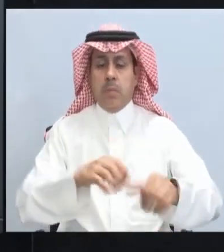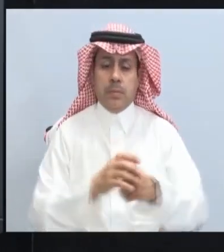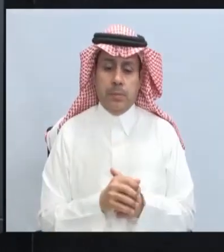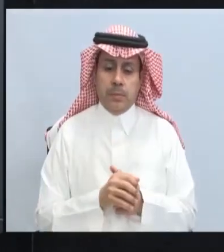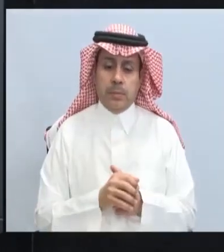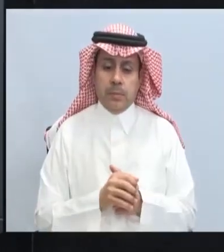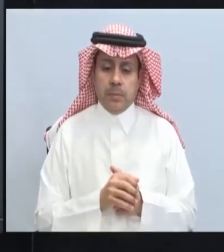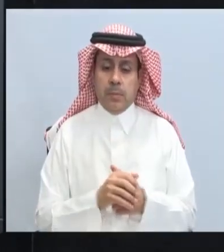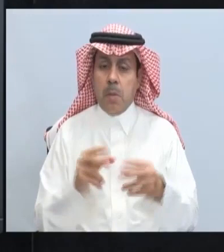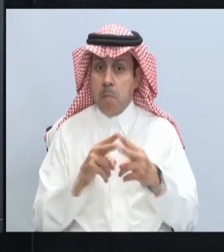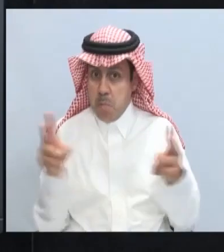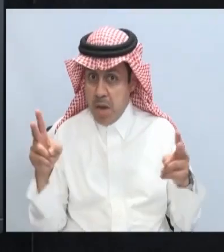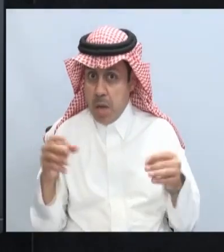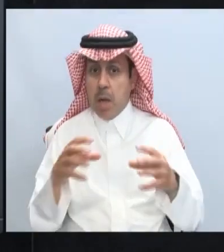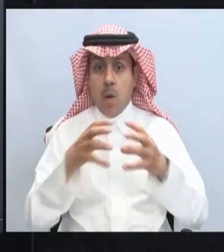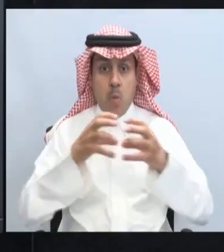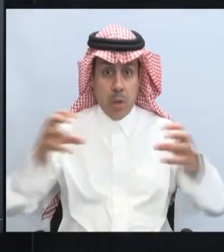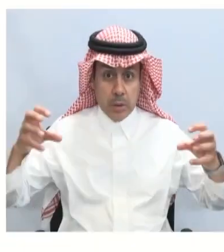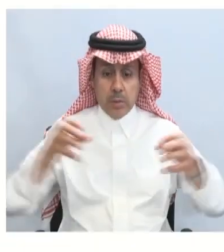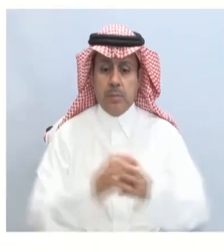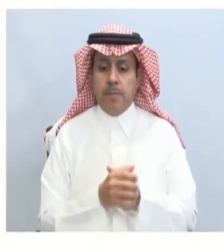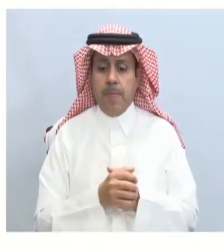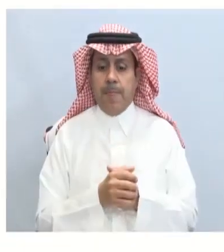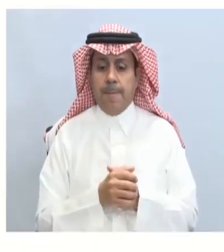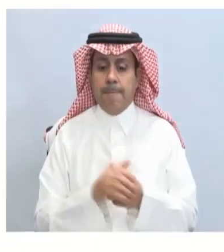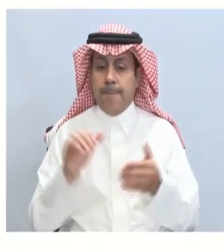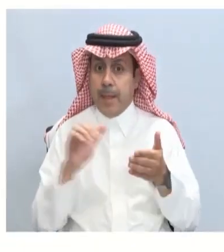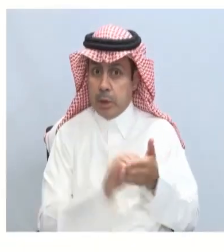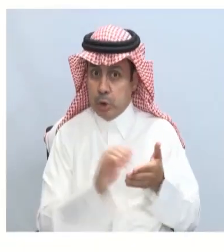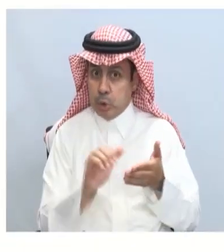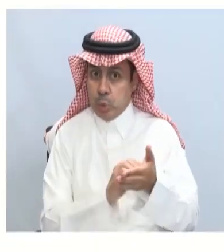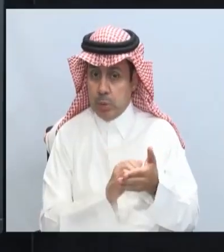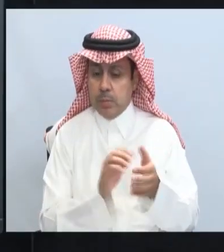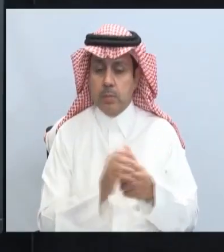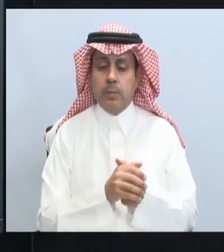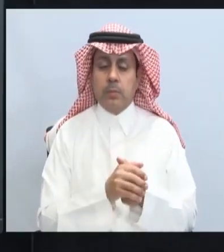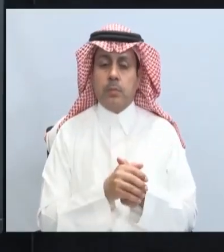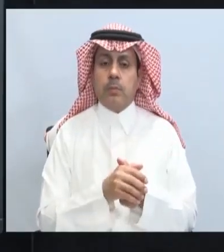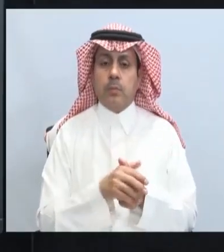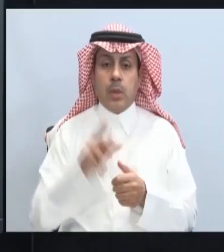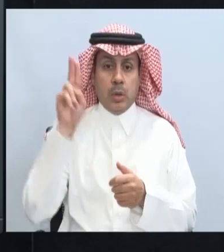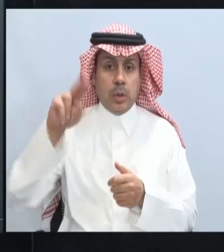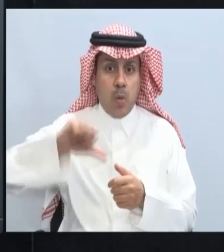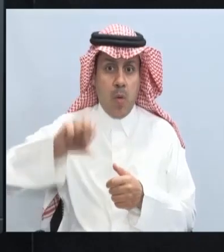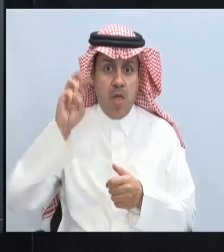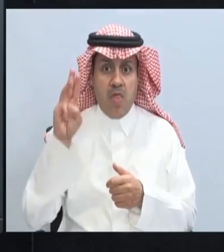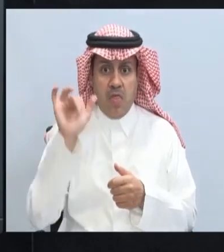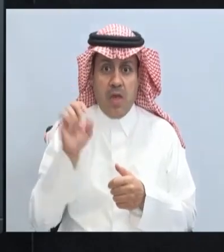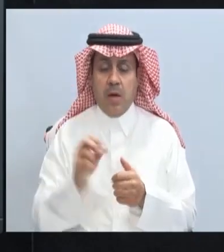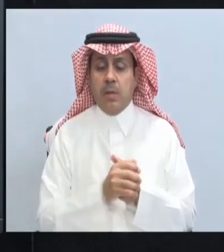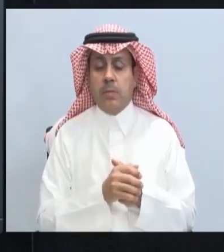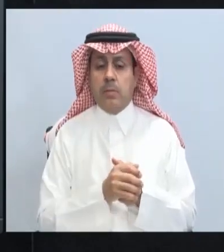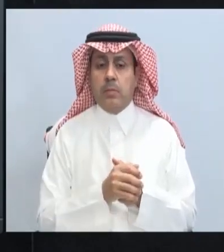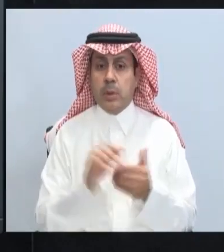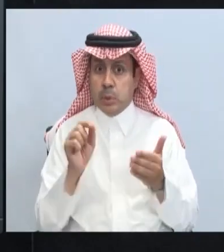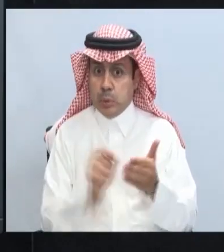الاخر بين المراد بكل مما ياتي هنا عندنا الشروط التوثيق